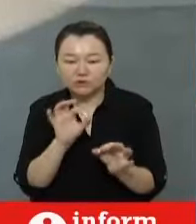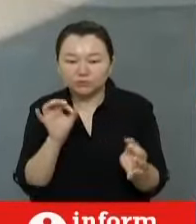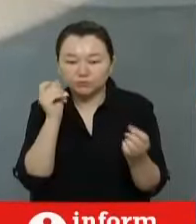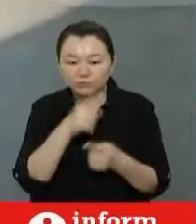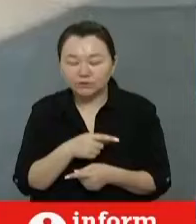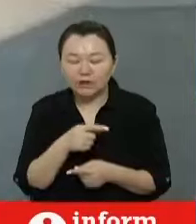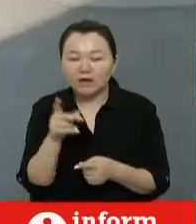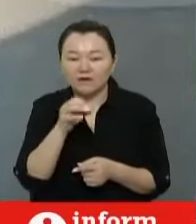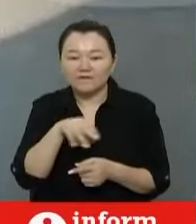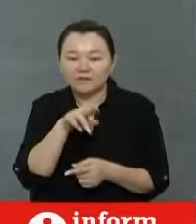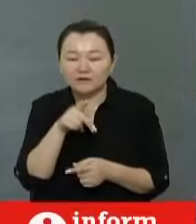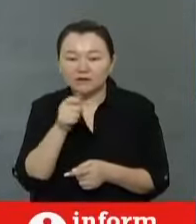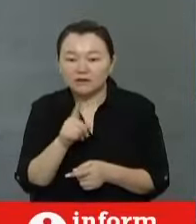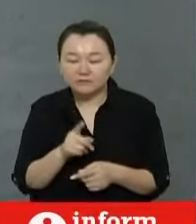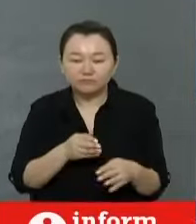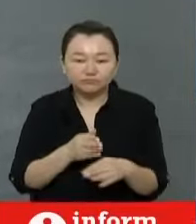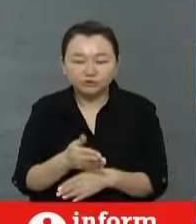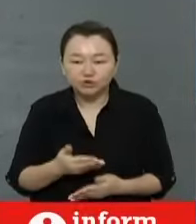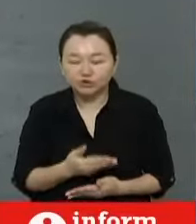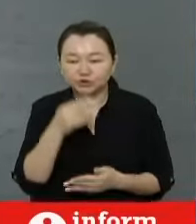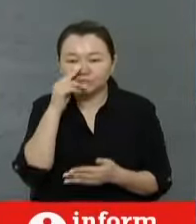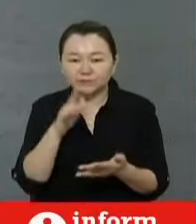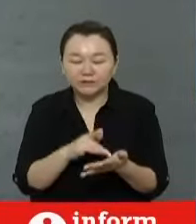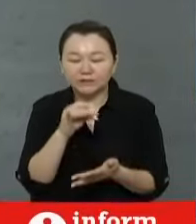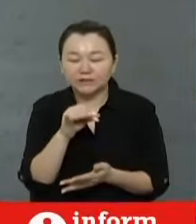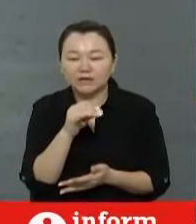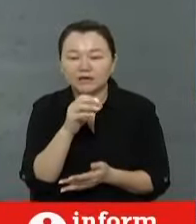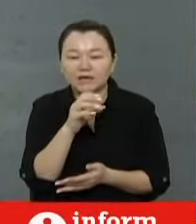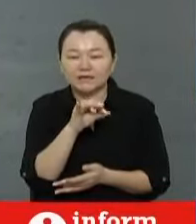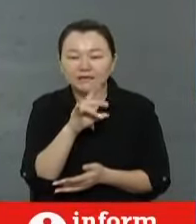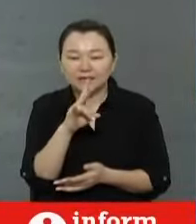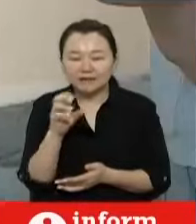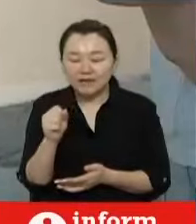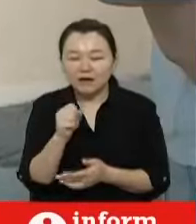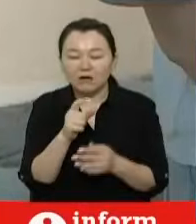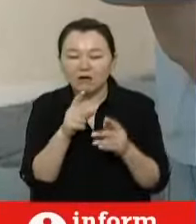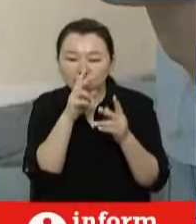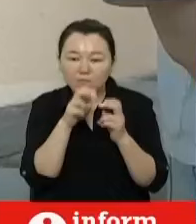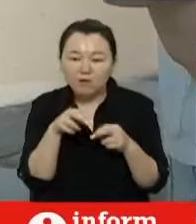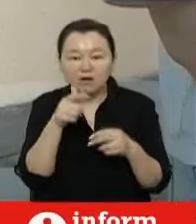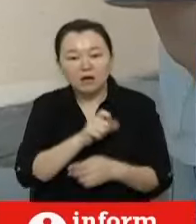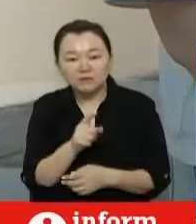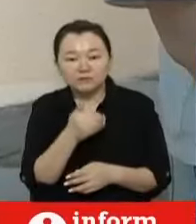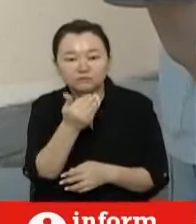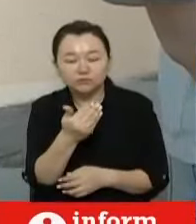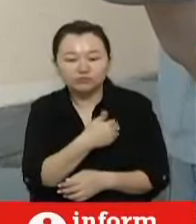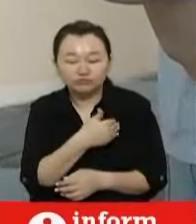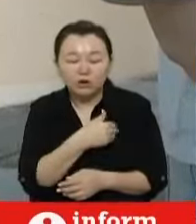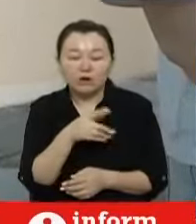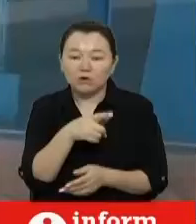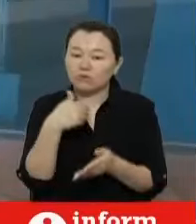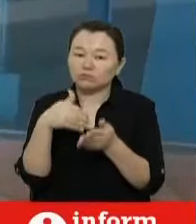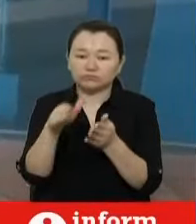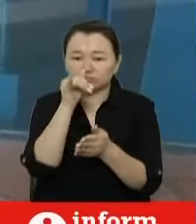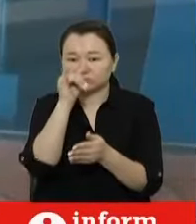Аферисты под видом газовиков пришли к жительнице Шымкента Ирине Аксеновой. Предложили осмотреть газовое оборудование, а после отказа впустить